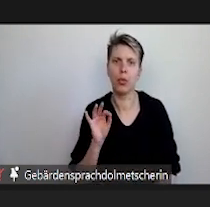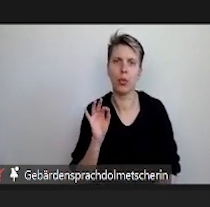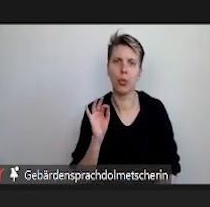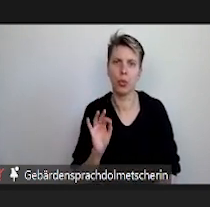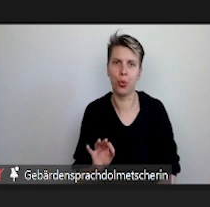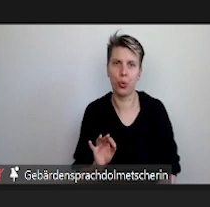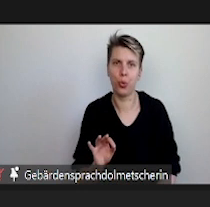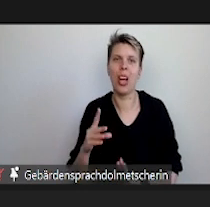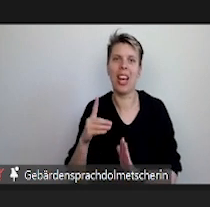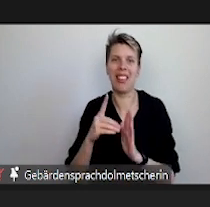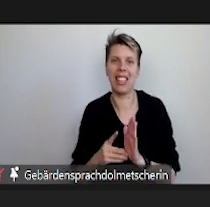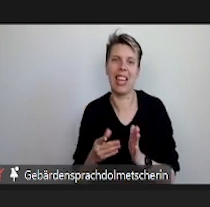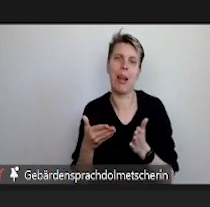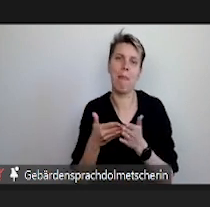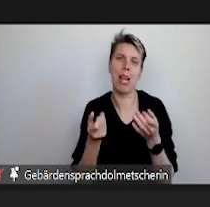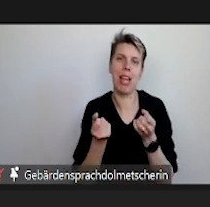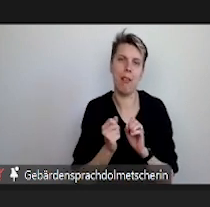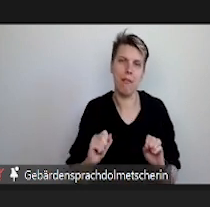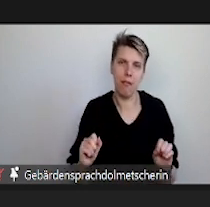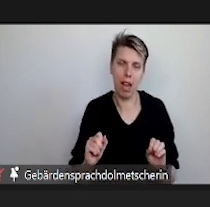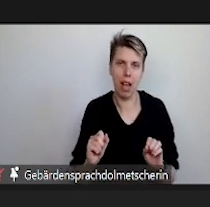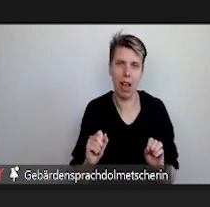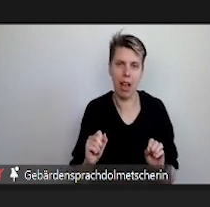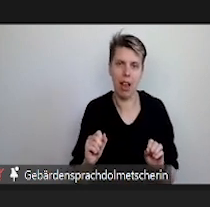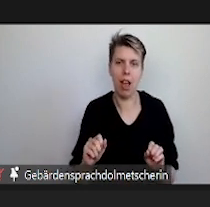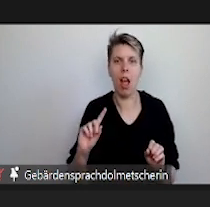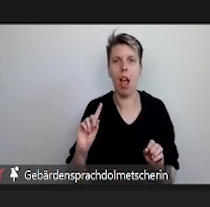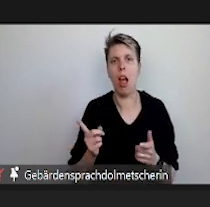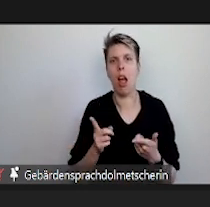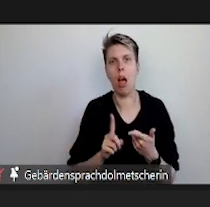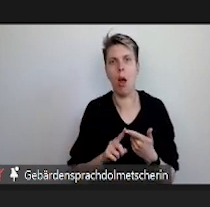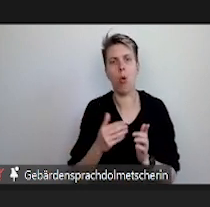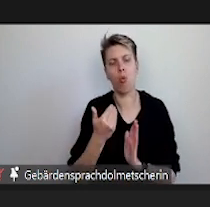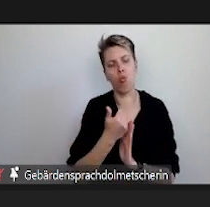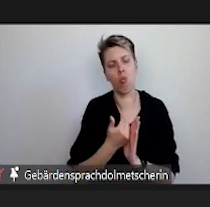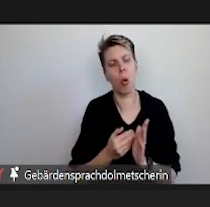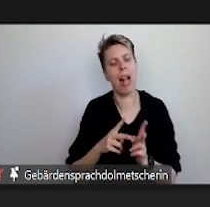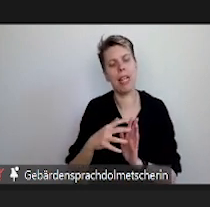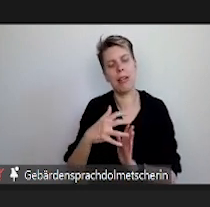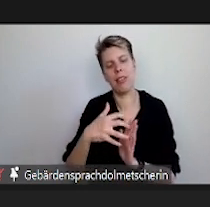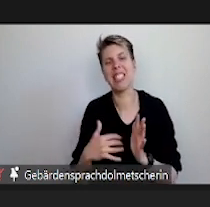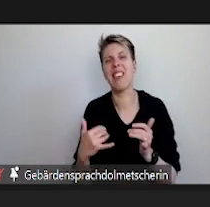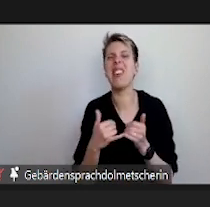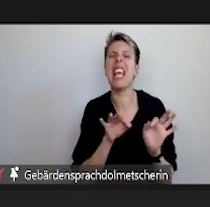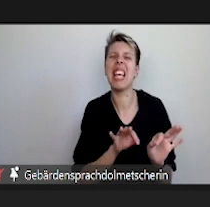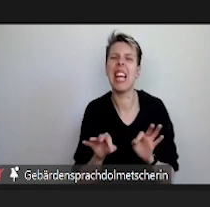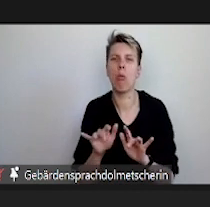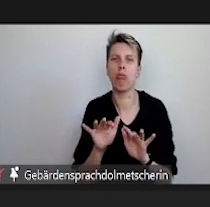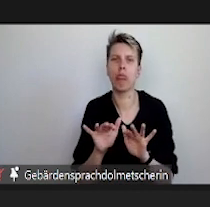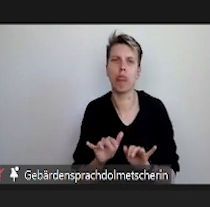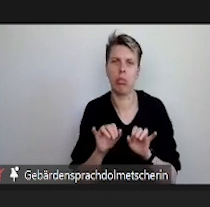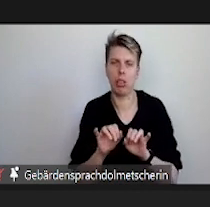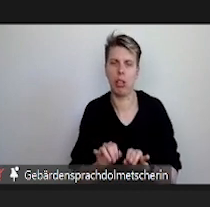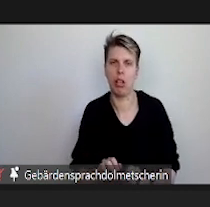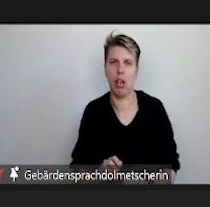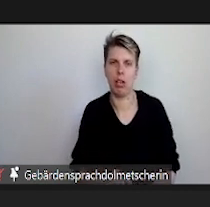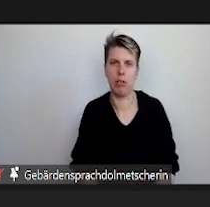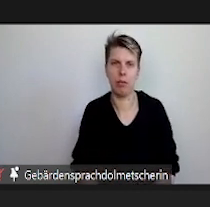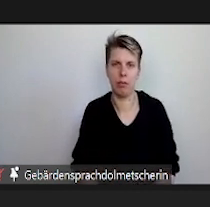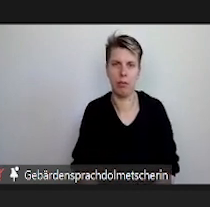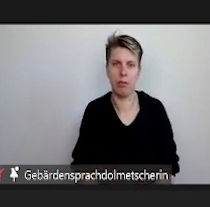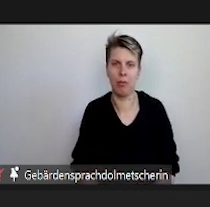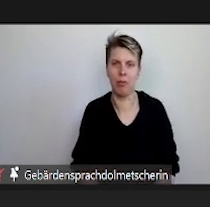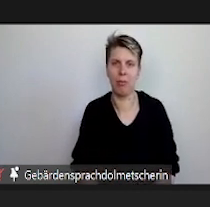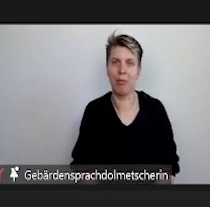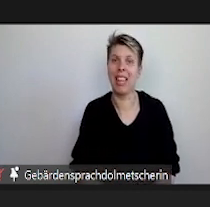barrierefreier Dateien und eben auch, wie man eben in den Programm Alternativtexte eingibt. Und dann würden wir jetzt tatsächlich mit